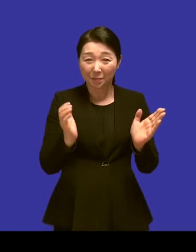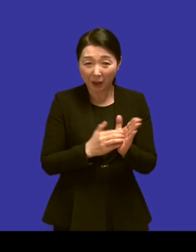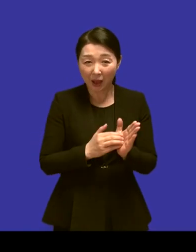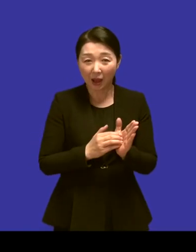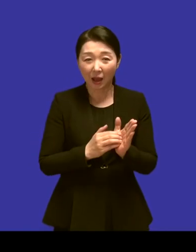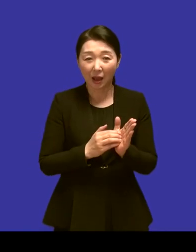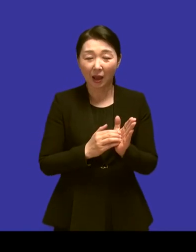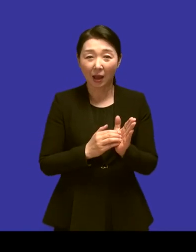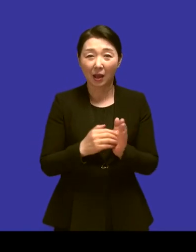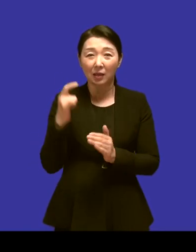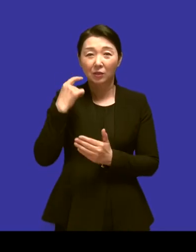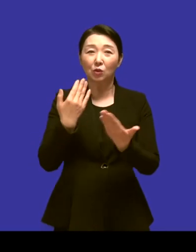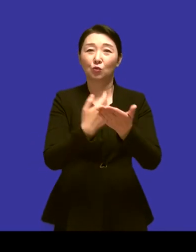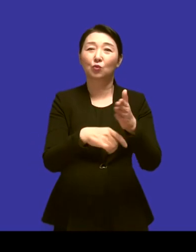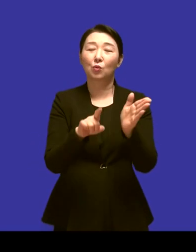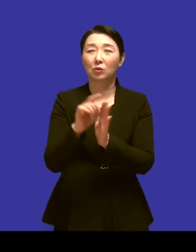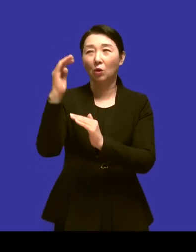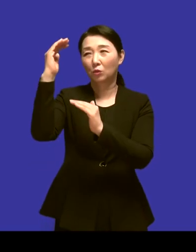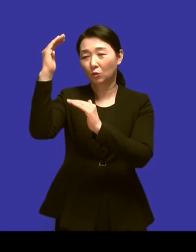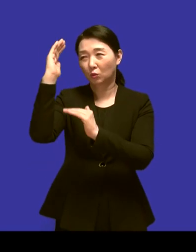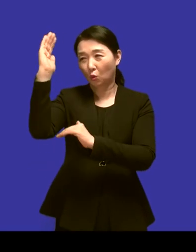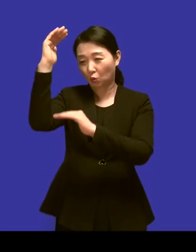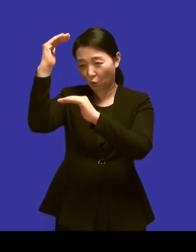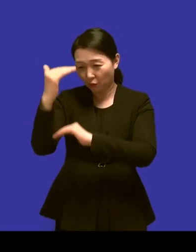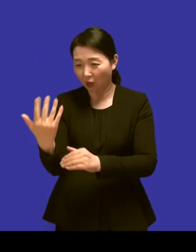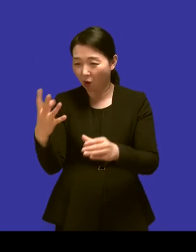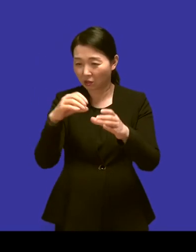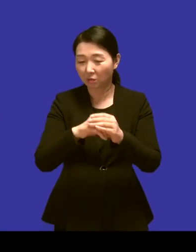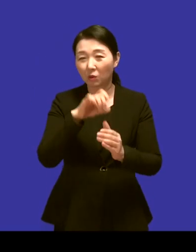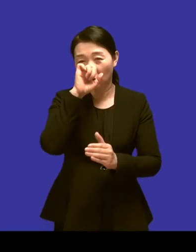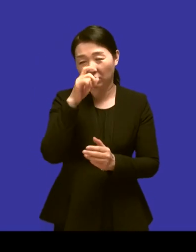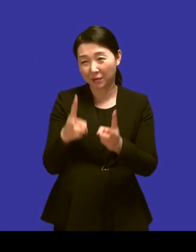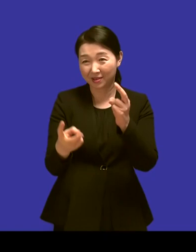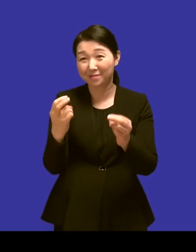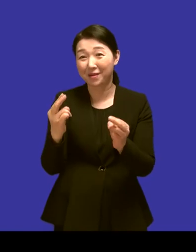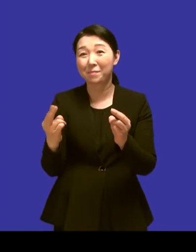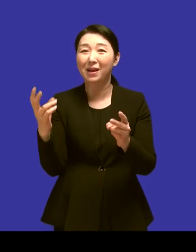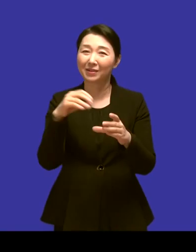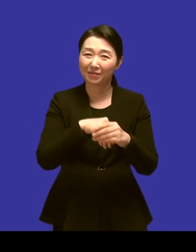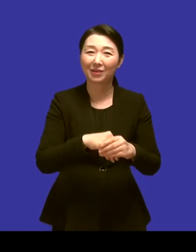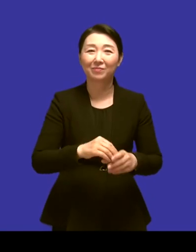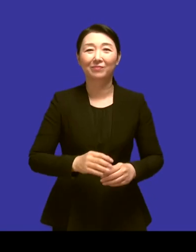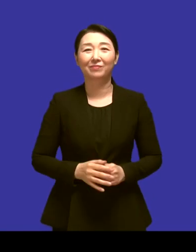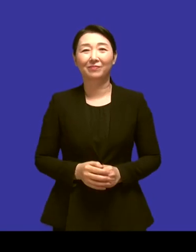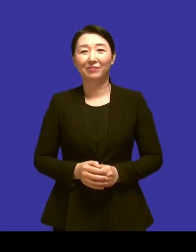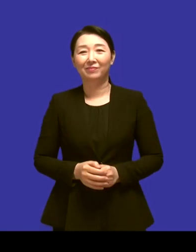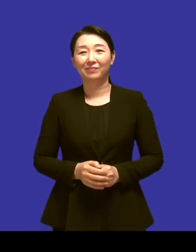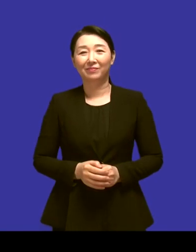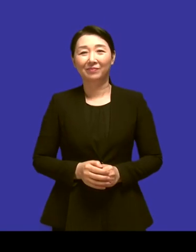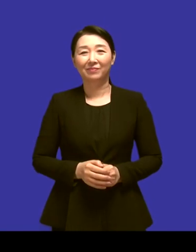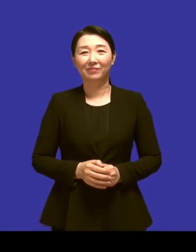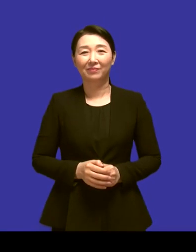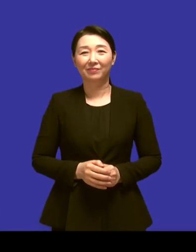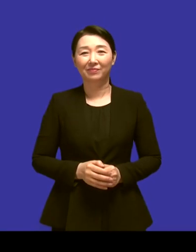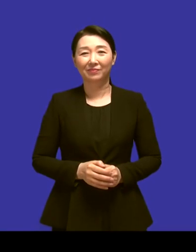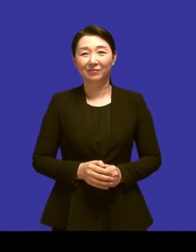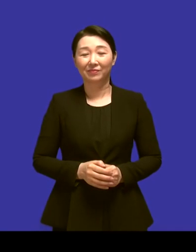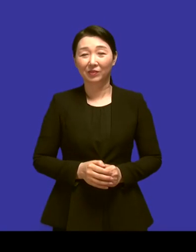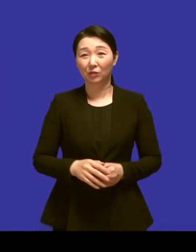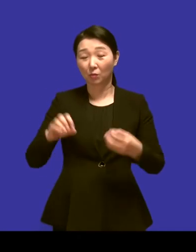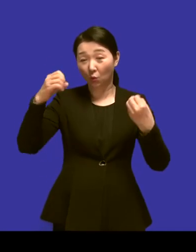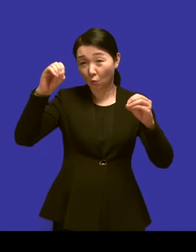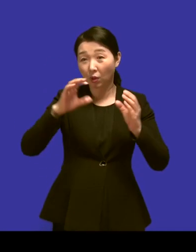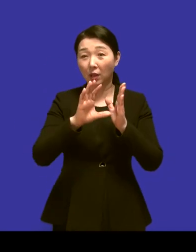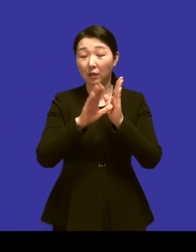위해서 어머나. 이제 설교를 더 넣었으면 좋겠다 이렇게 편집해가지고 그래서 예. 이제 그렇게 해서 넣게 되었습니다. 그러면 공연할